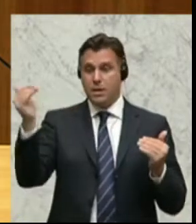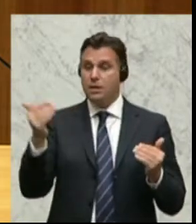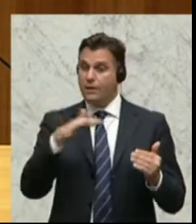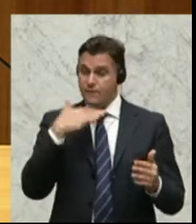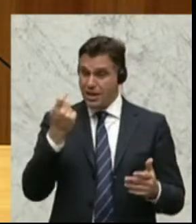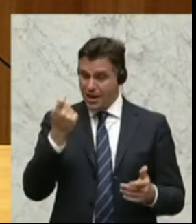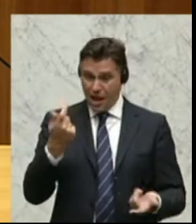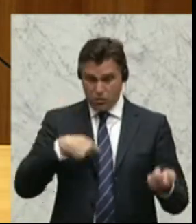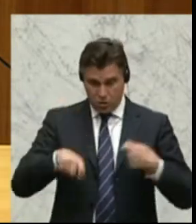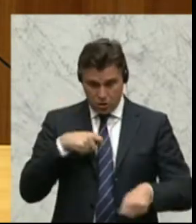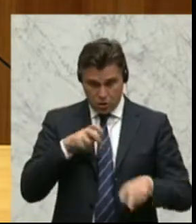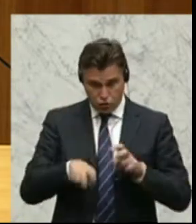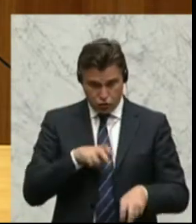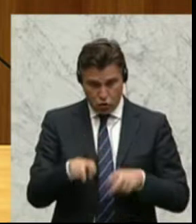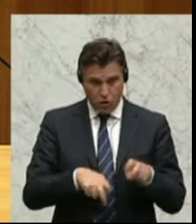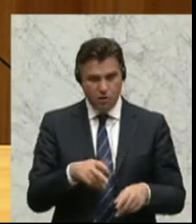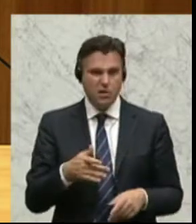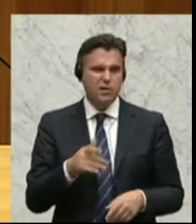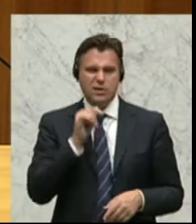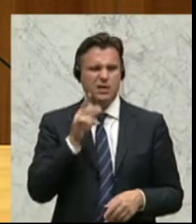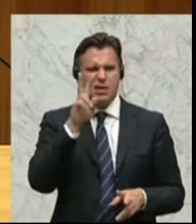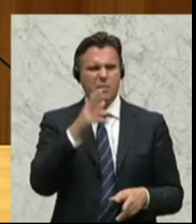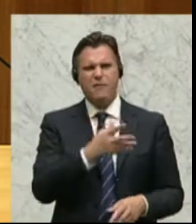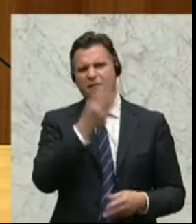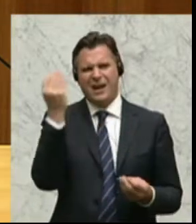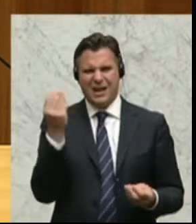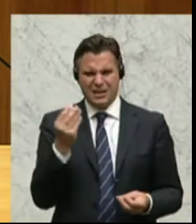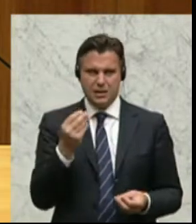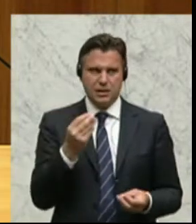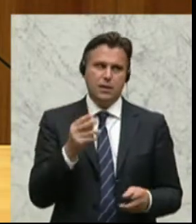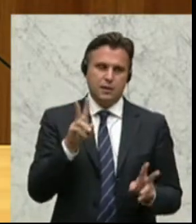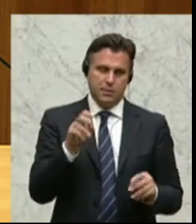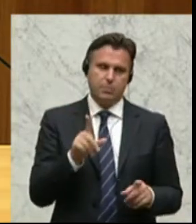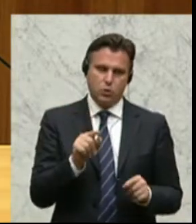nicht um die Frage, ob wer was vergessen hat. Das sind nämlich Dimensionen, wo es vergessen dann schon